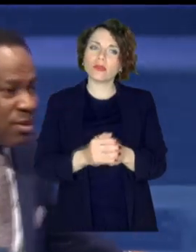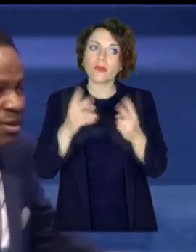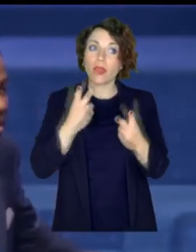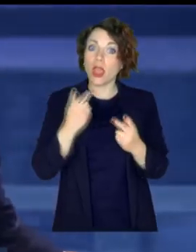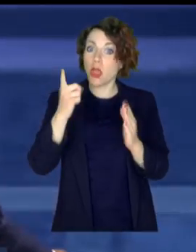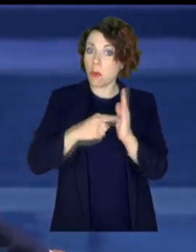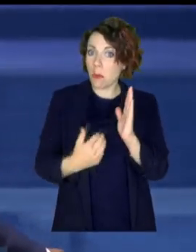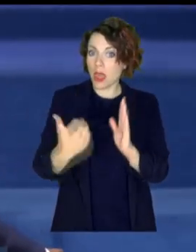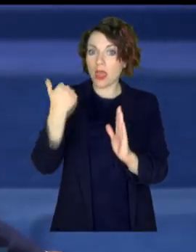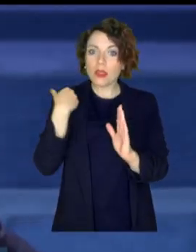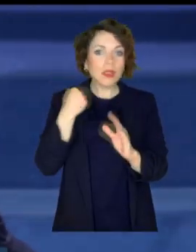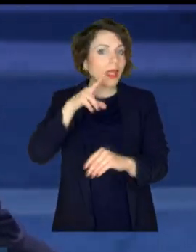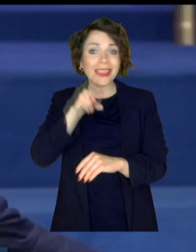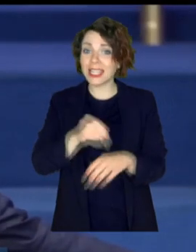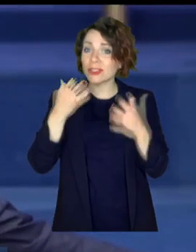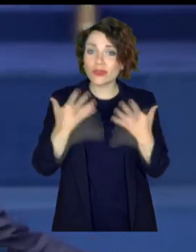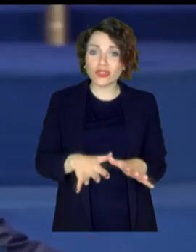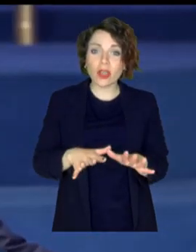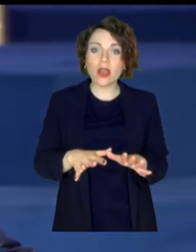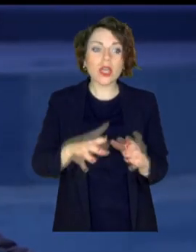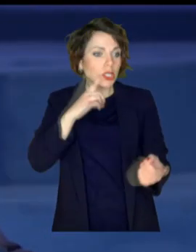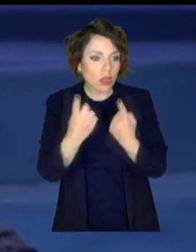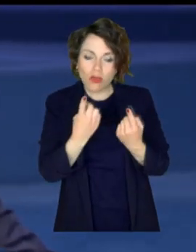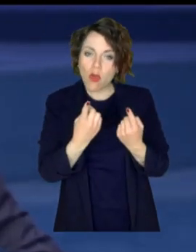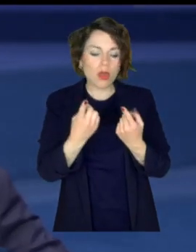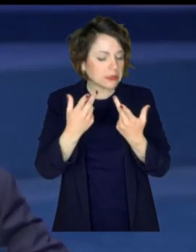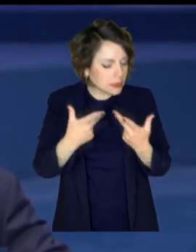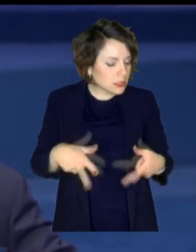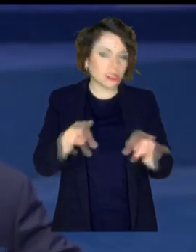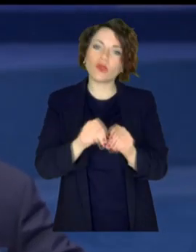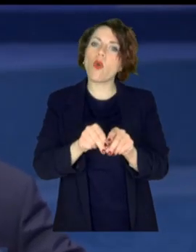detto un mese prima. Sono di nuovo nella stessa situazione.